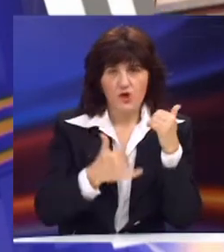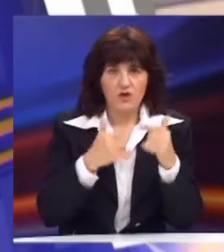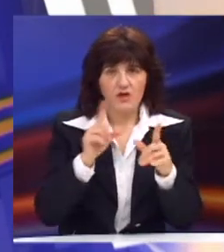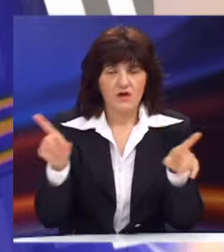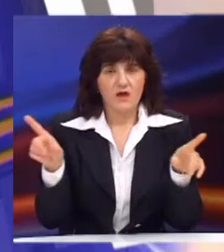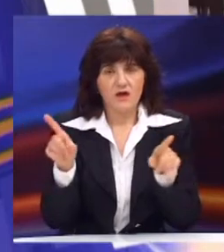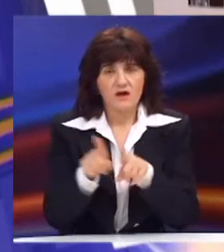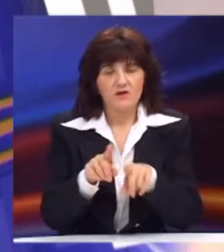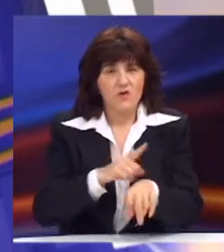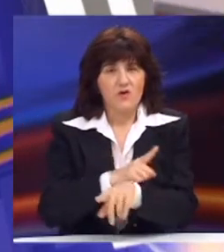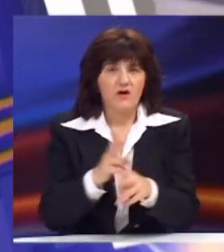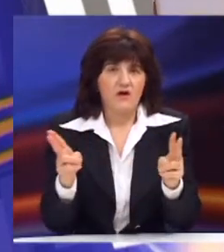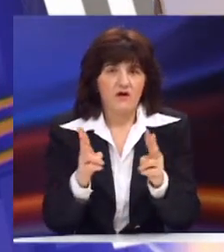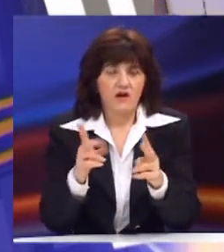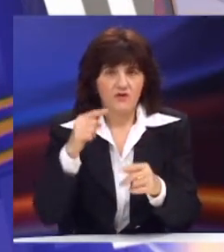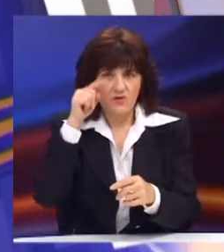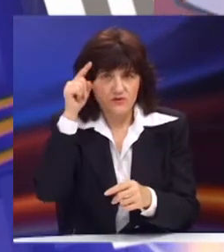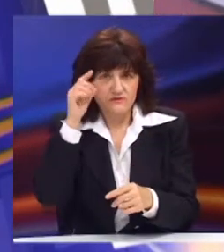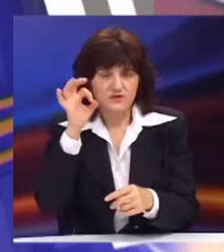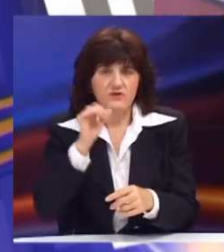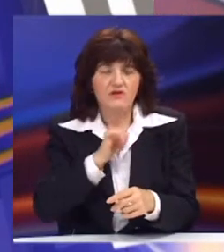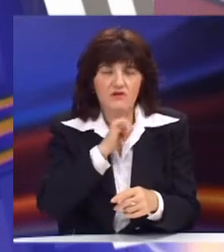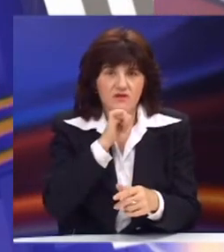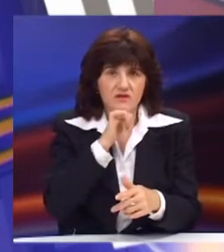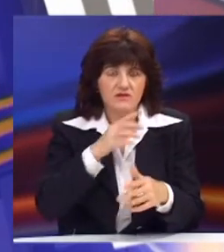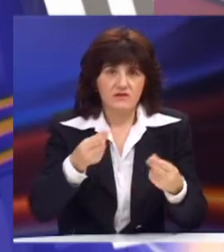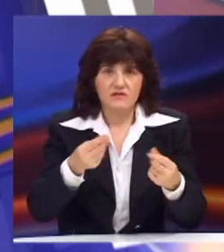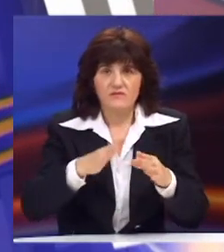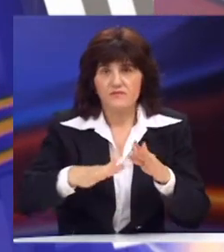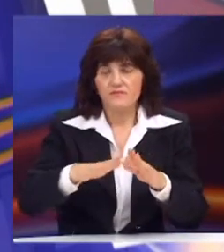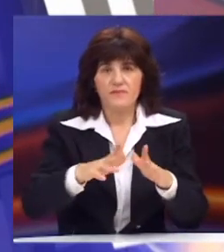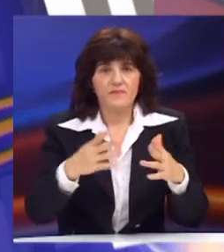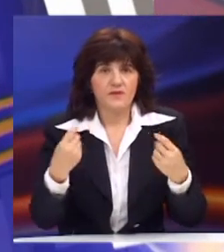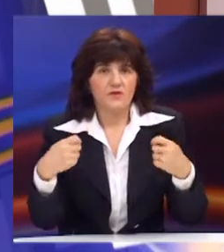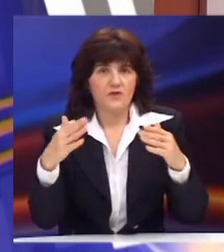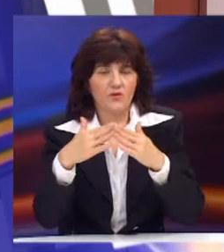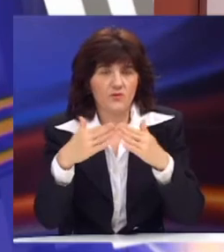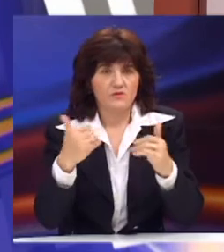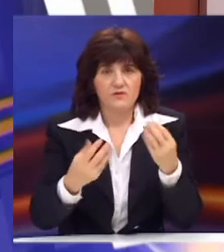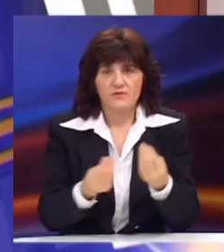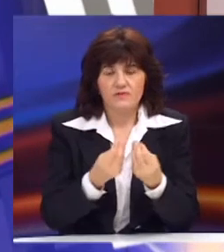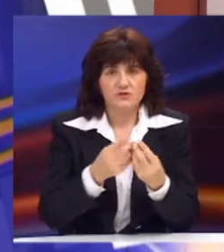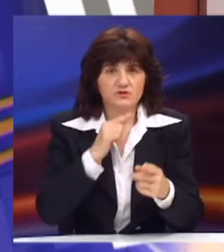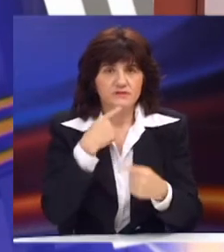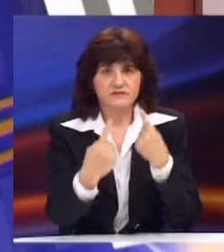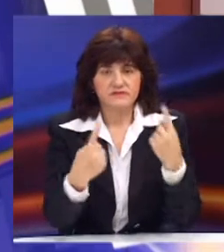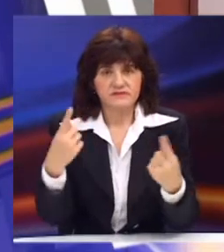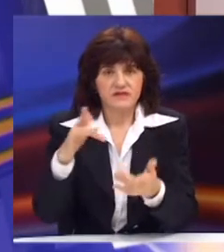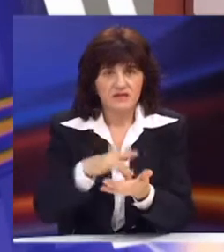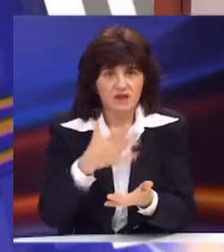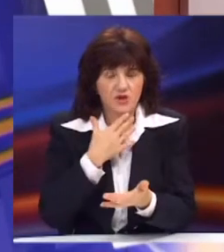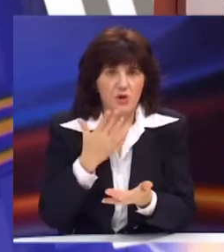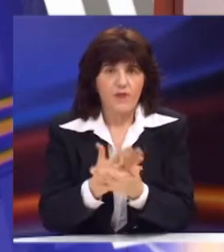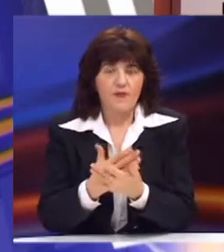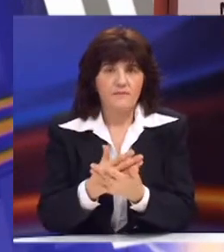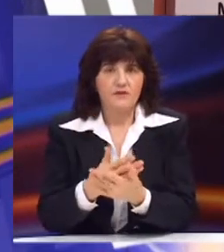ili kratak video zapis na temu interpretacije sećanja na neki za njih važan prostor u gradu, a po jedan odabrani učenik iz svake